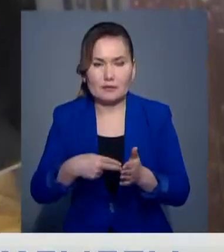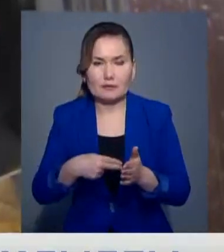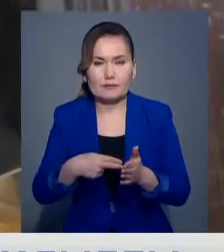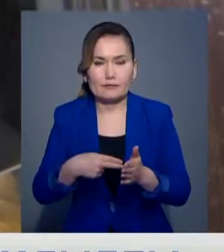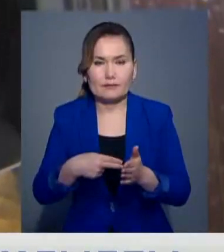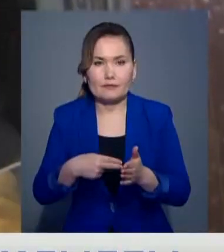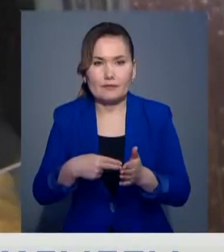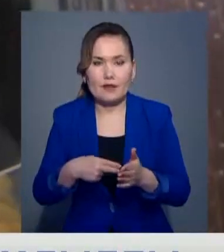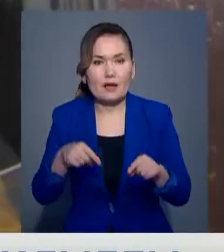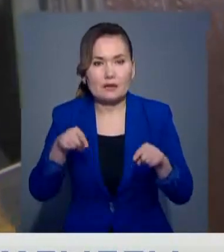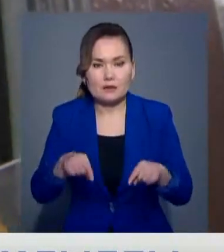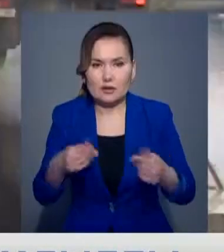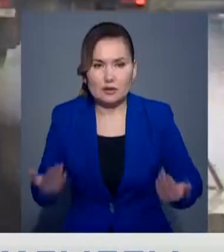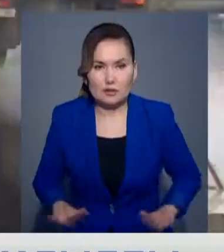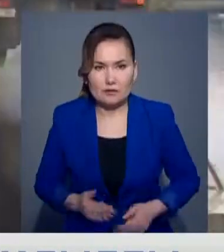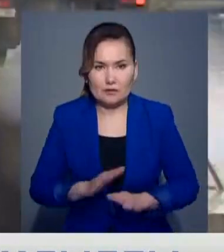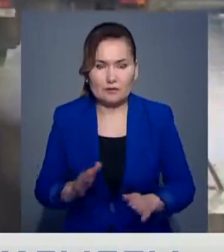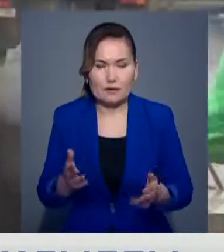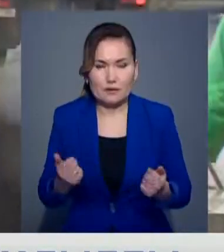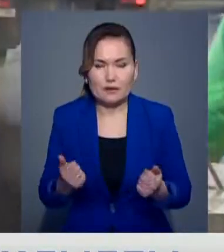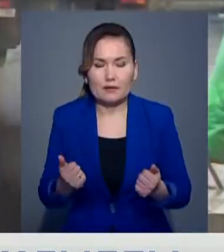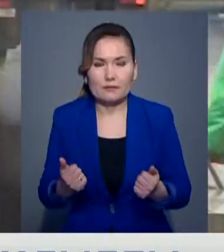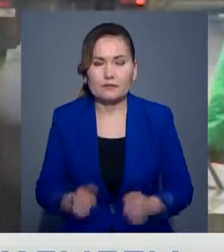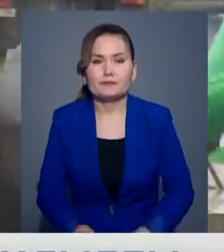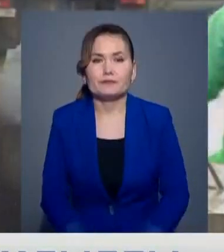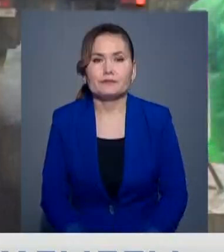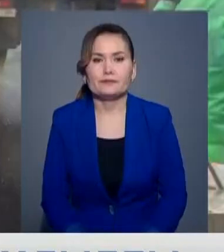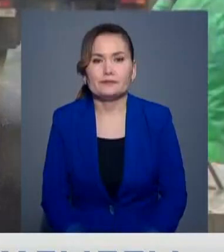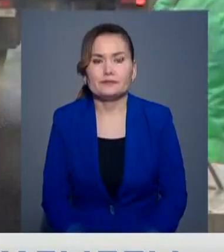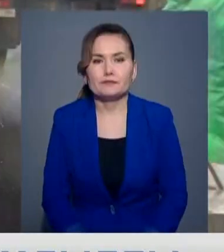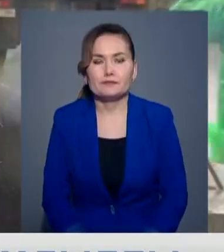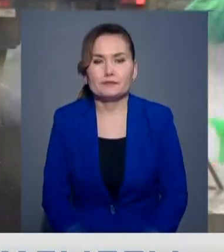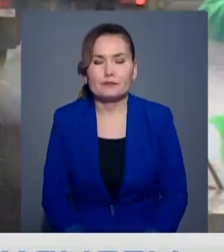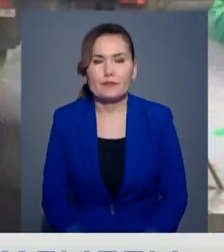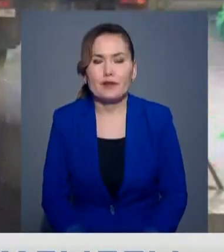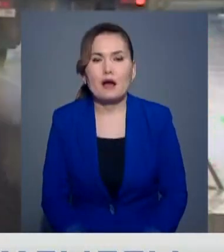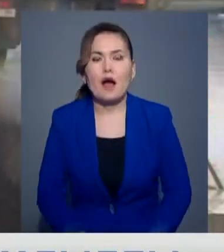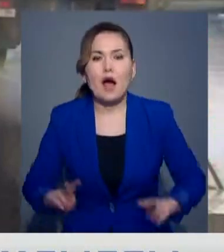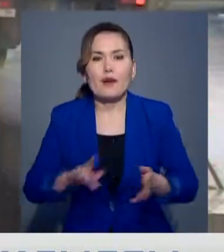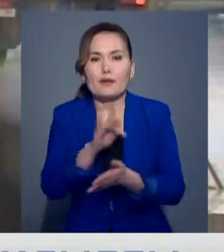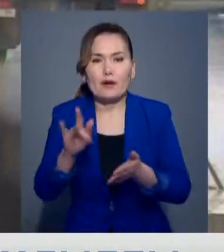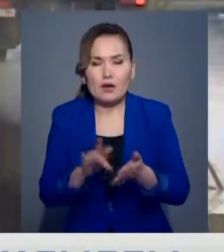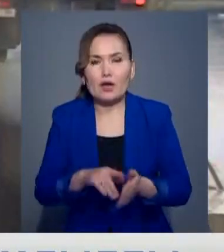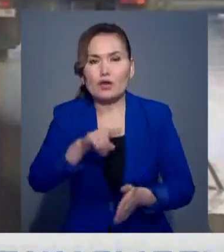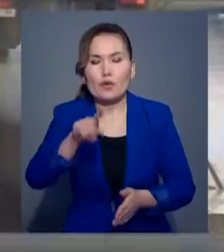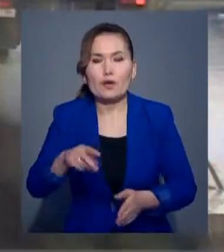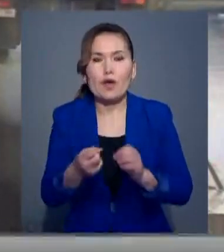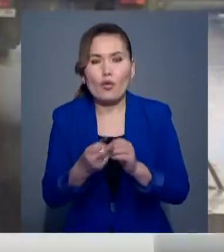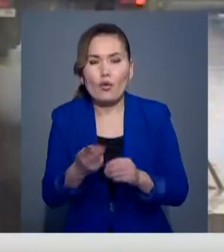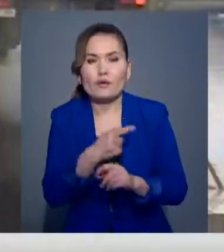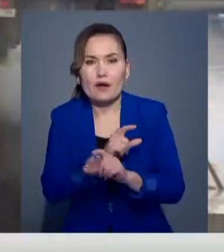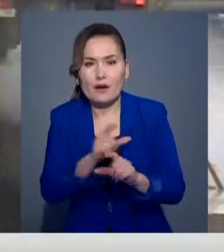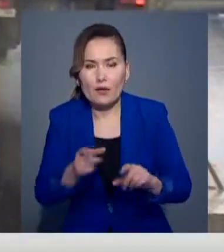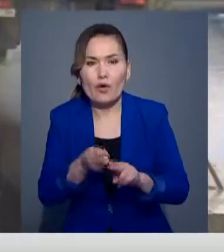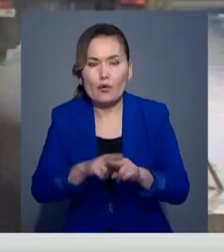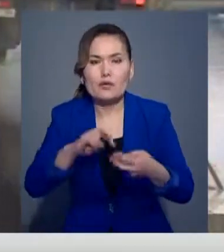Бұл жерде тұрмайсыз? Осында тұрамын. Сейчас прорабатывается вопрос 12-й поликлиника. Қазір Нұрсұлтан қаласында нөмірі 12-ші емханамен бір